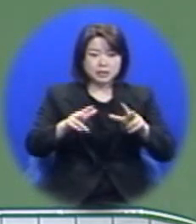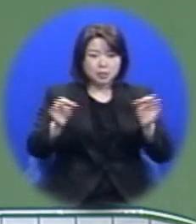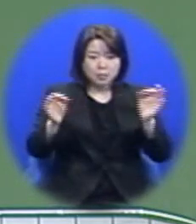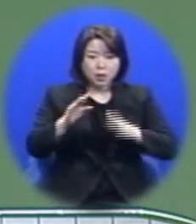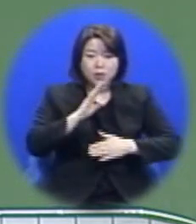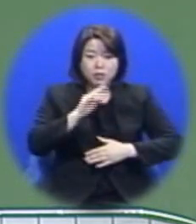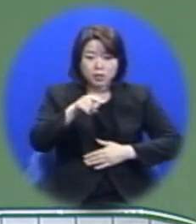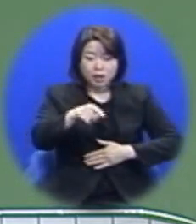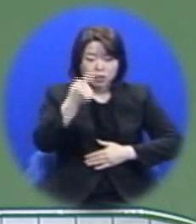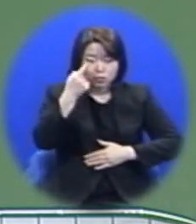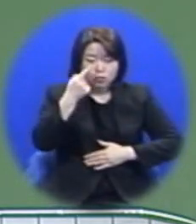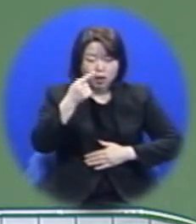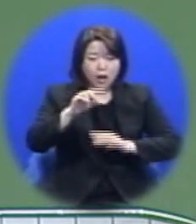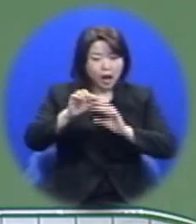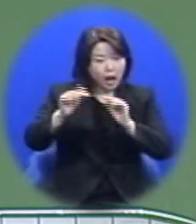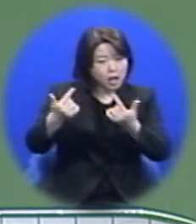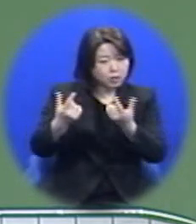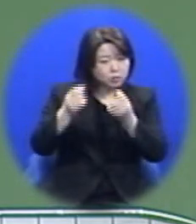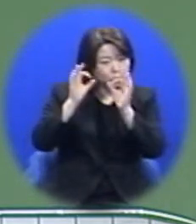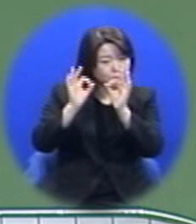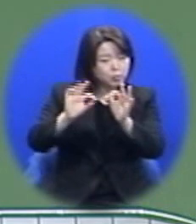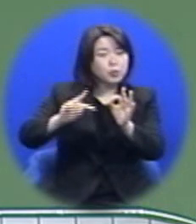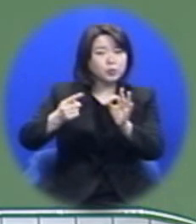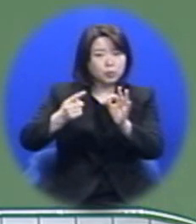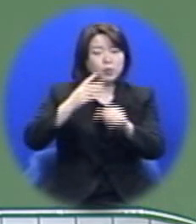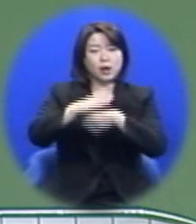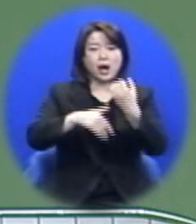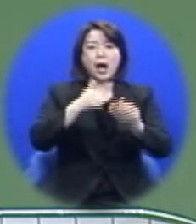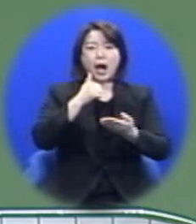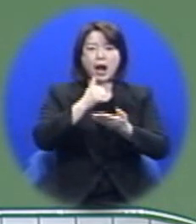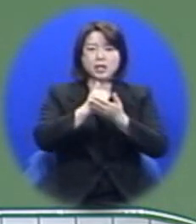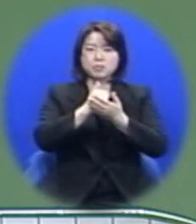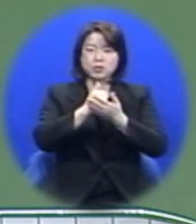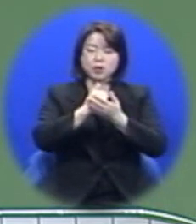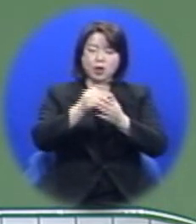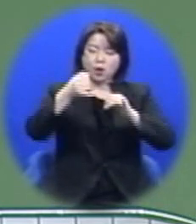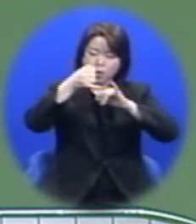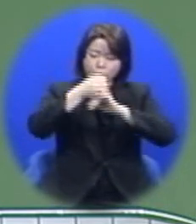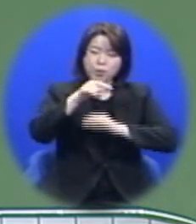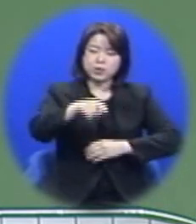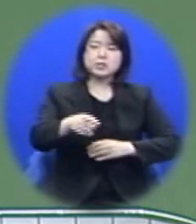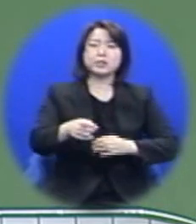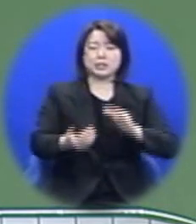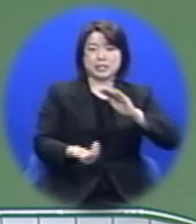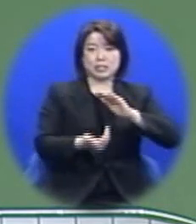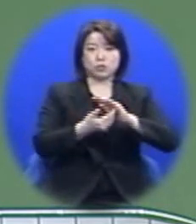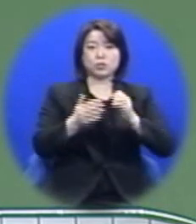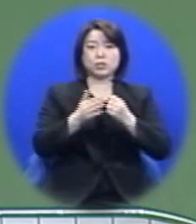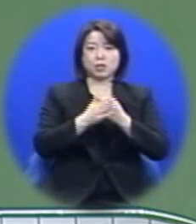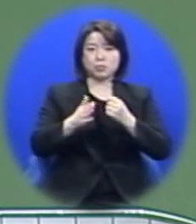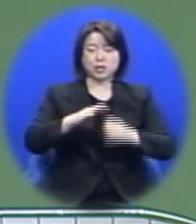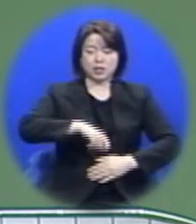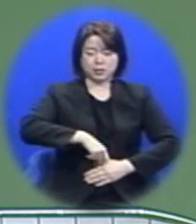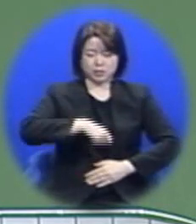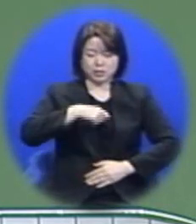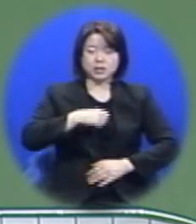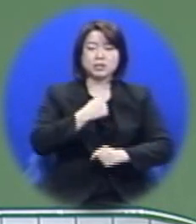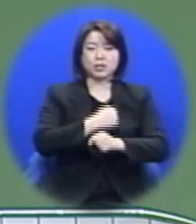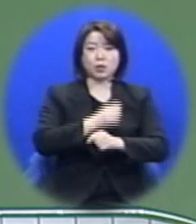않아 보여도 하나님은 반드시 그 약속을 이루실 것이기 때문에 진실하신 것이죠.